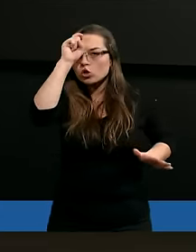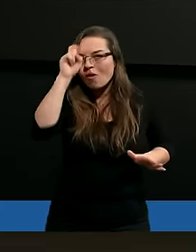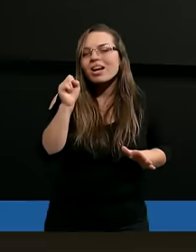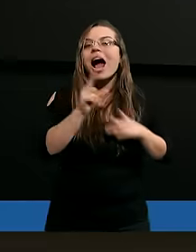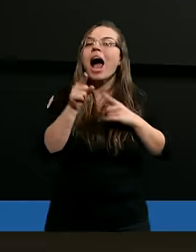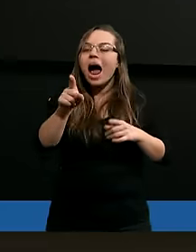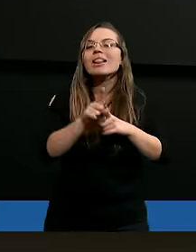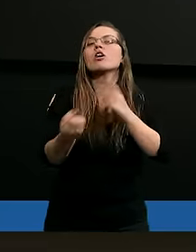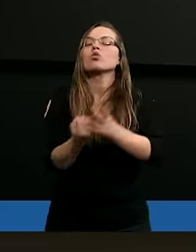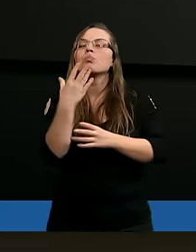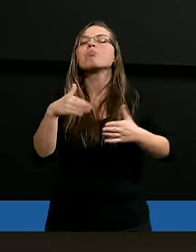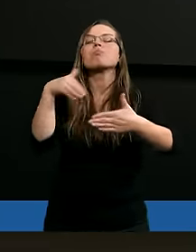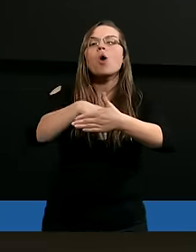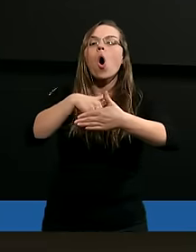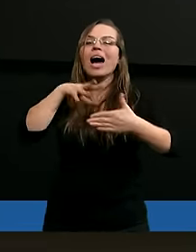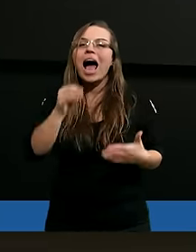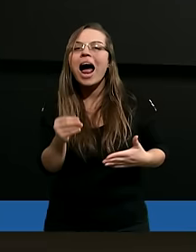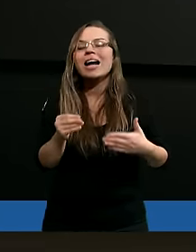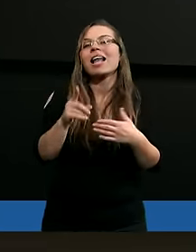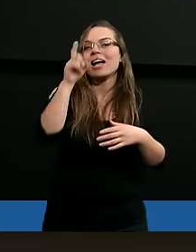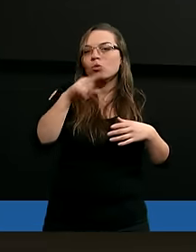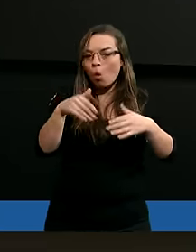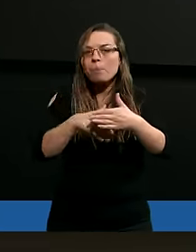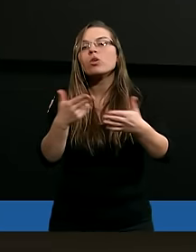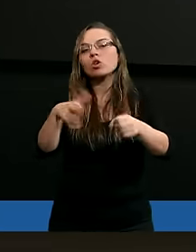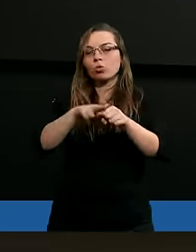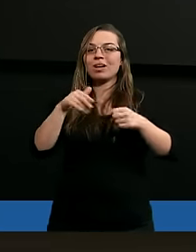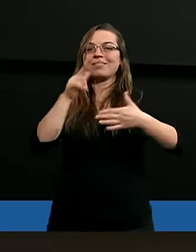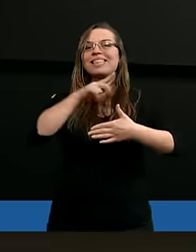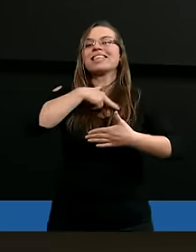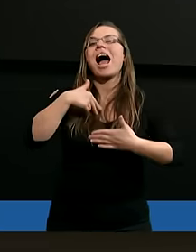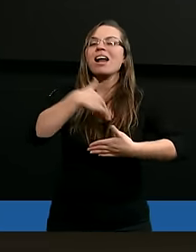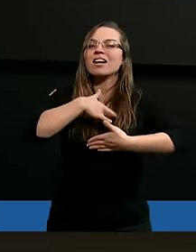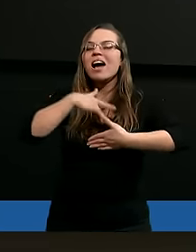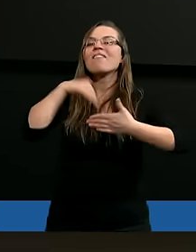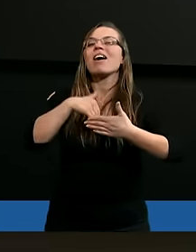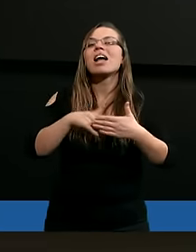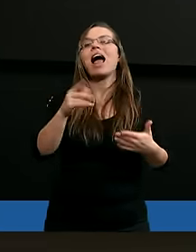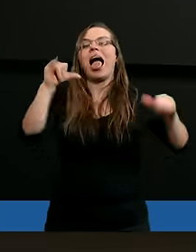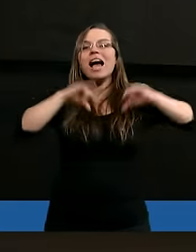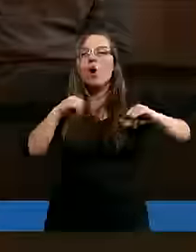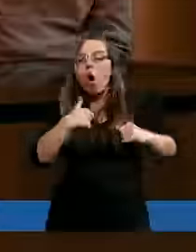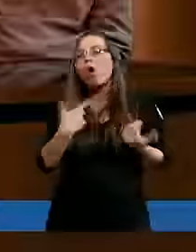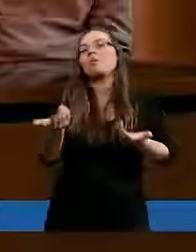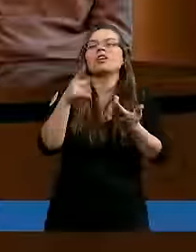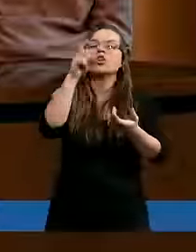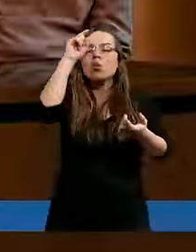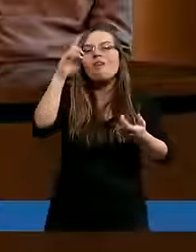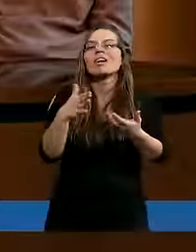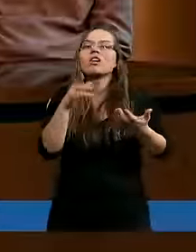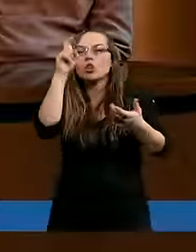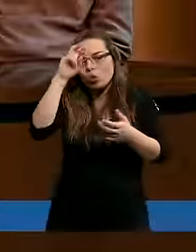też i zło moralne, które wynika z naszych wewnętrznych słabości, z naszego egoizmu, kiedy człowiek